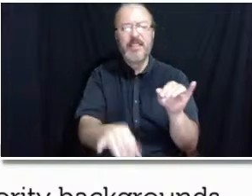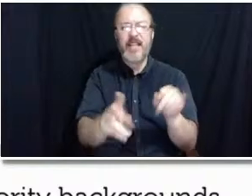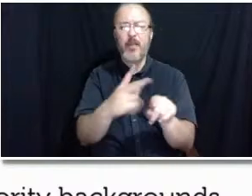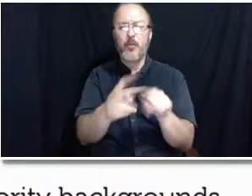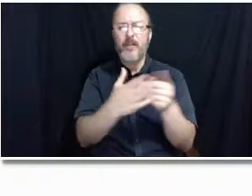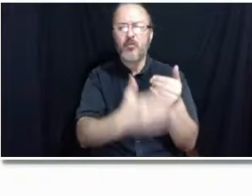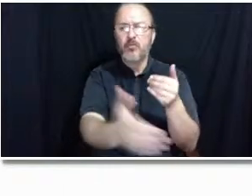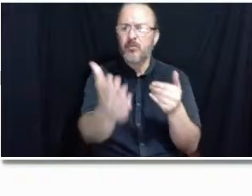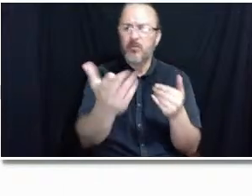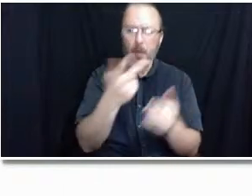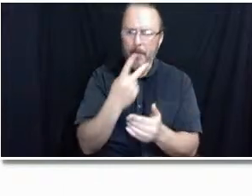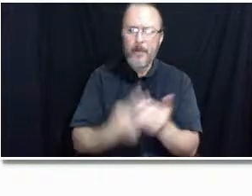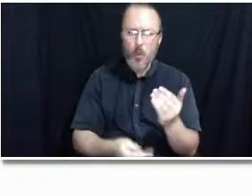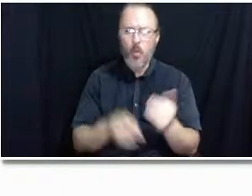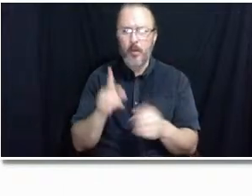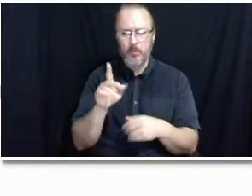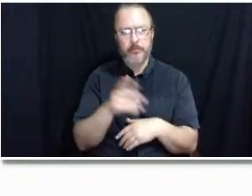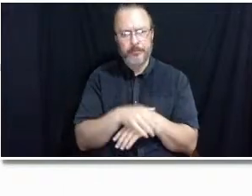des enseignants.